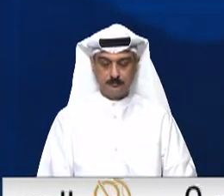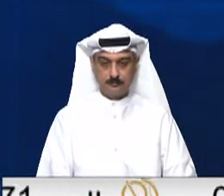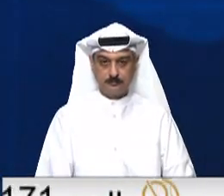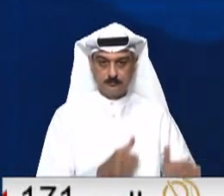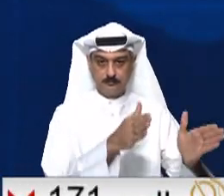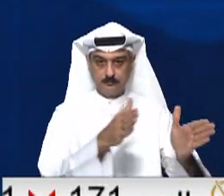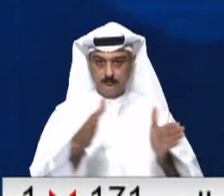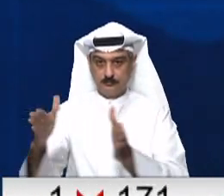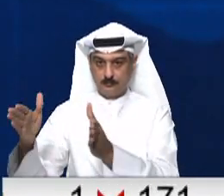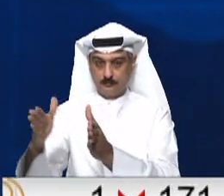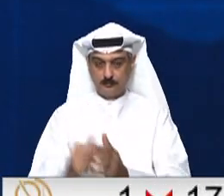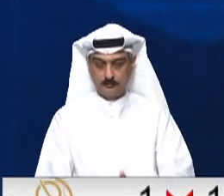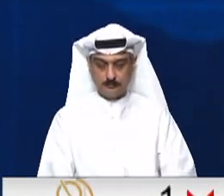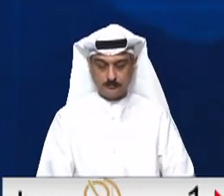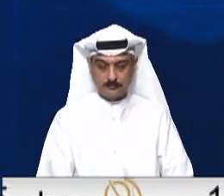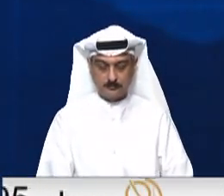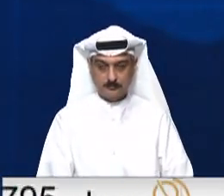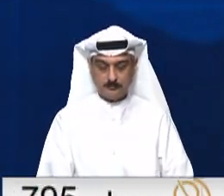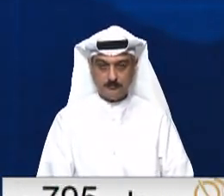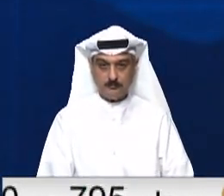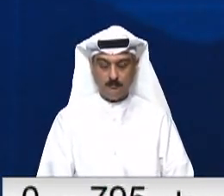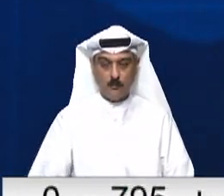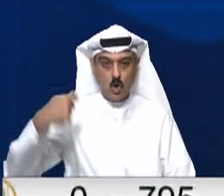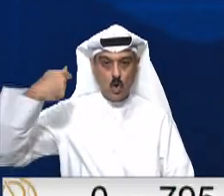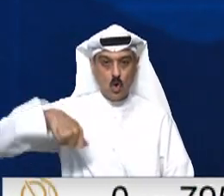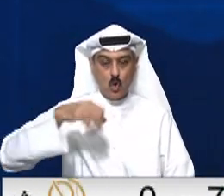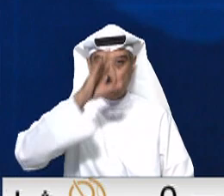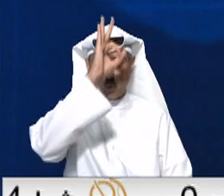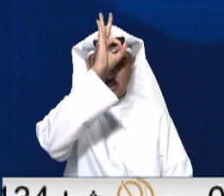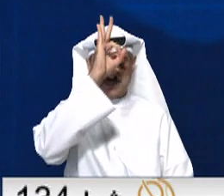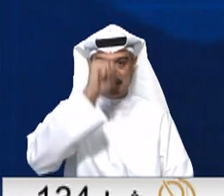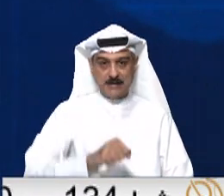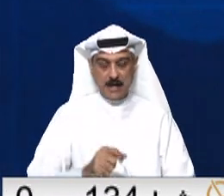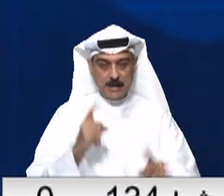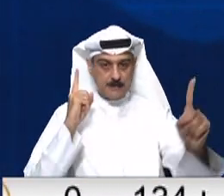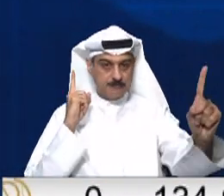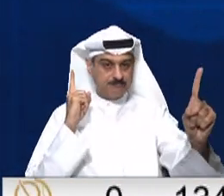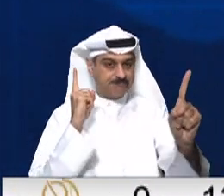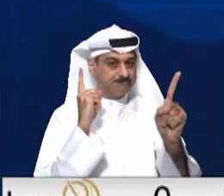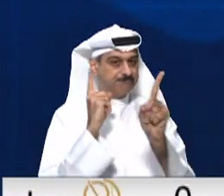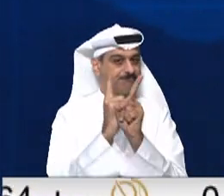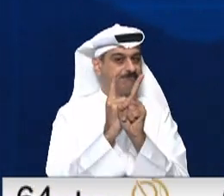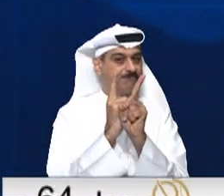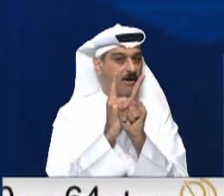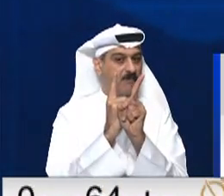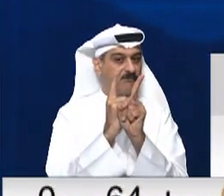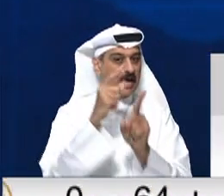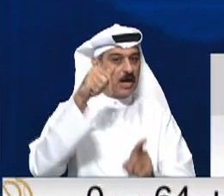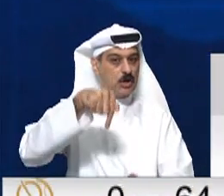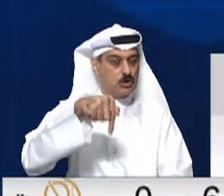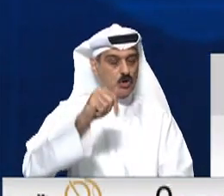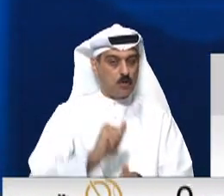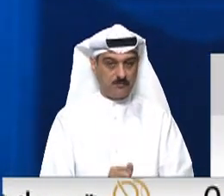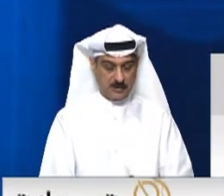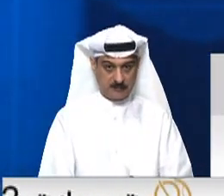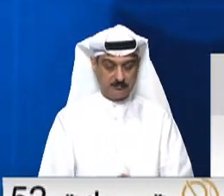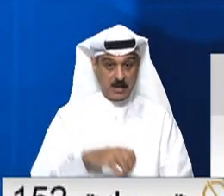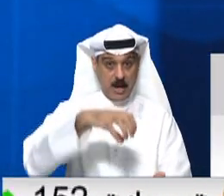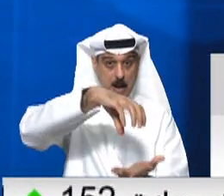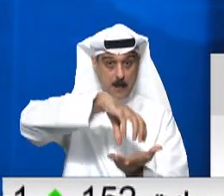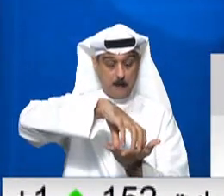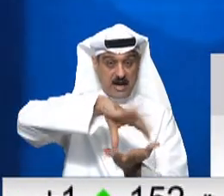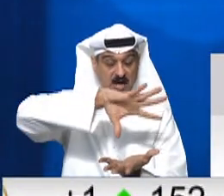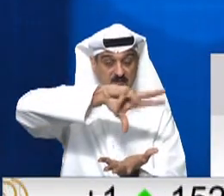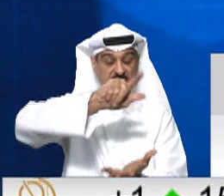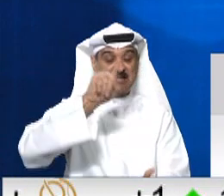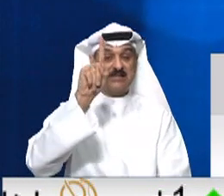استقبل معالي النائب الأول لرئيس مجلس الوزراء ووزير الداخلية الشيخ طلال خالد الأحمد الصباح في قصر بيان